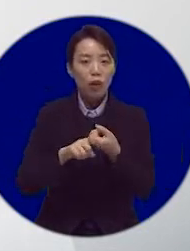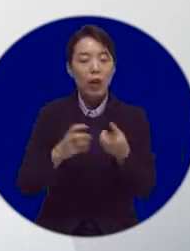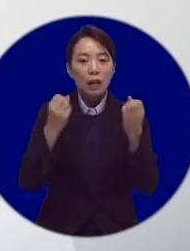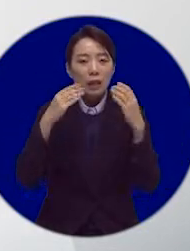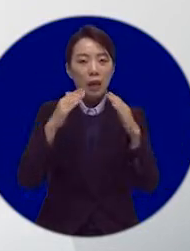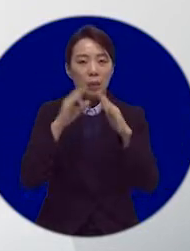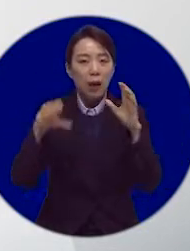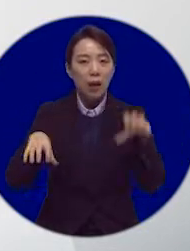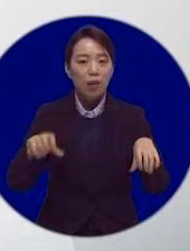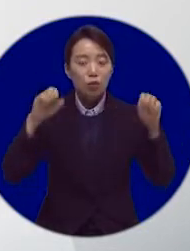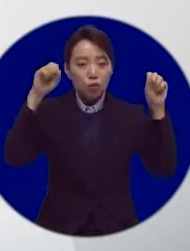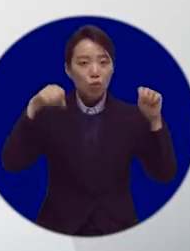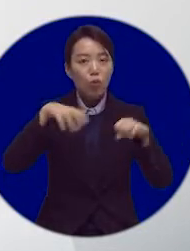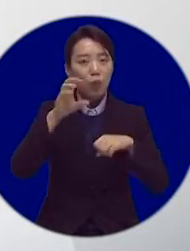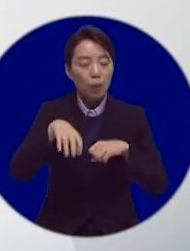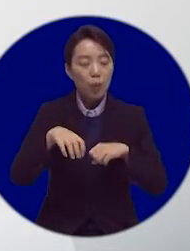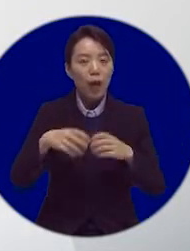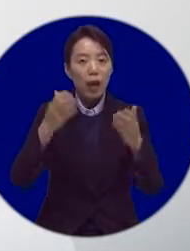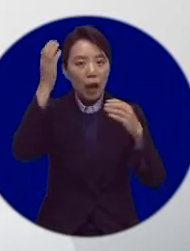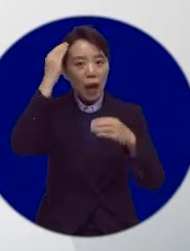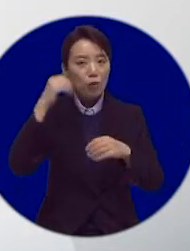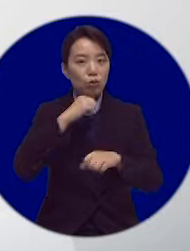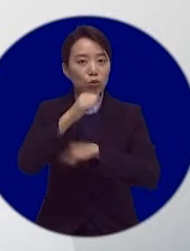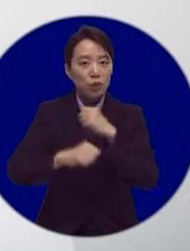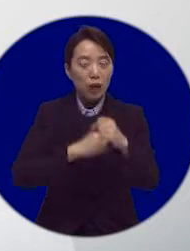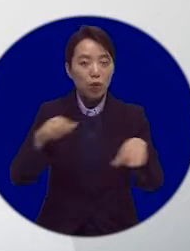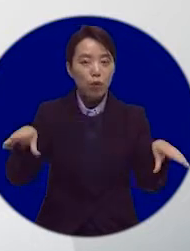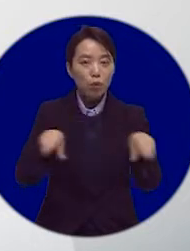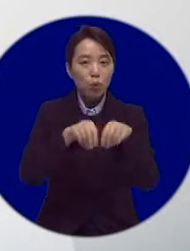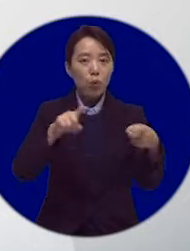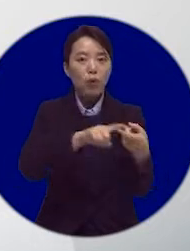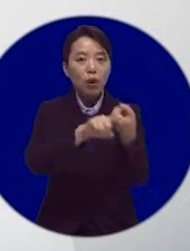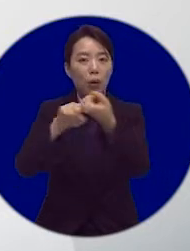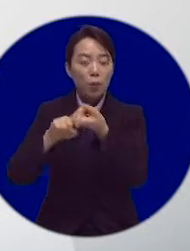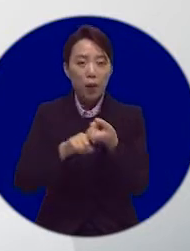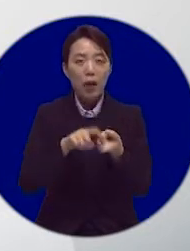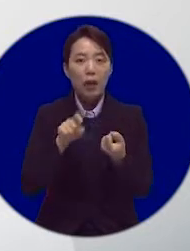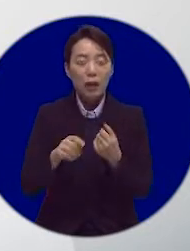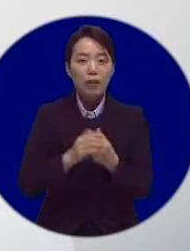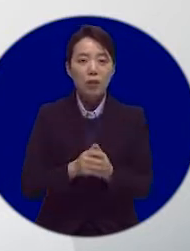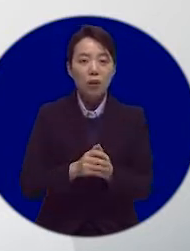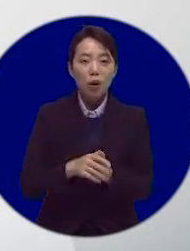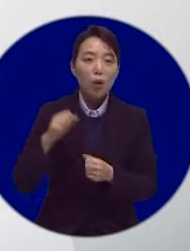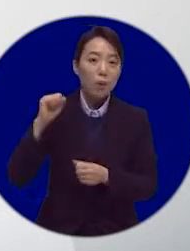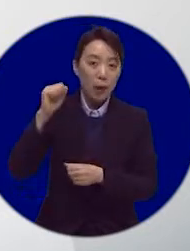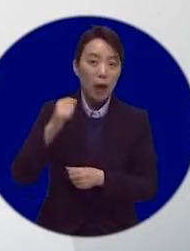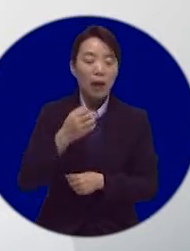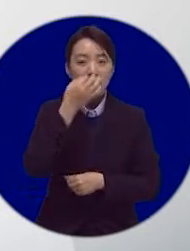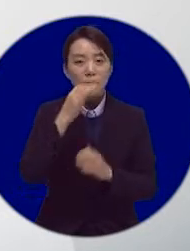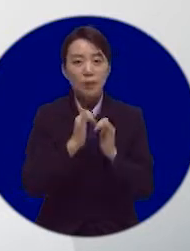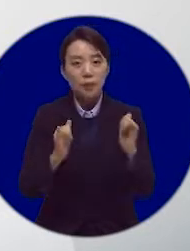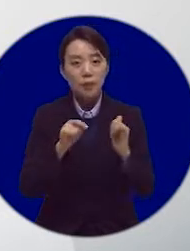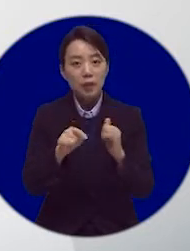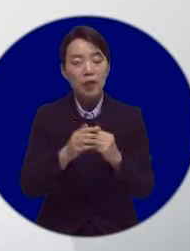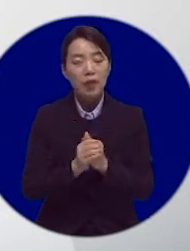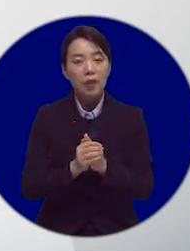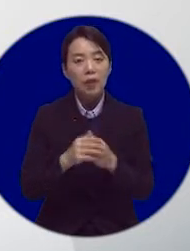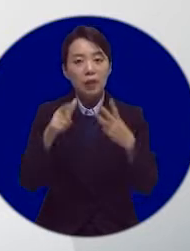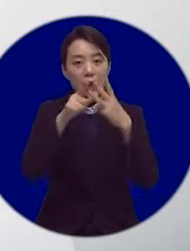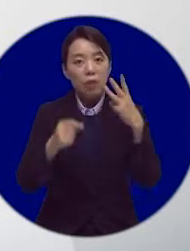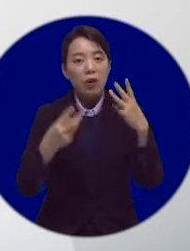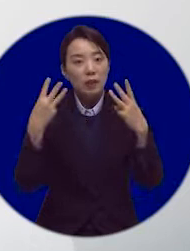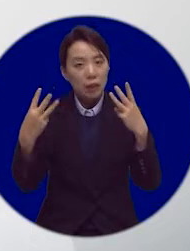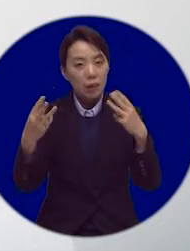운동협의회, 한국자유총연맹의 대표자 등 입후보가 제한되는 사람은 선거일 전 90일인 3월 3일까지